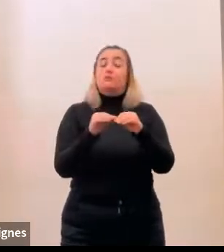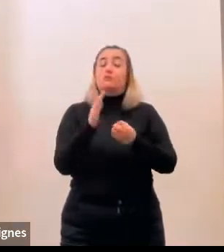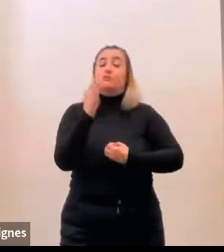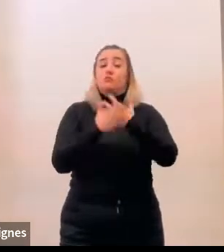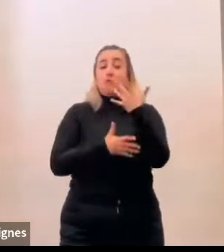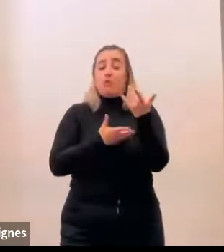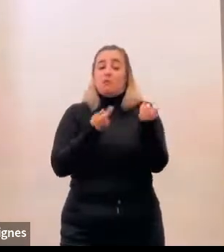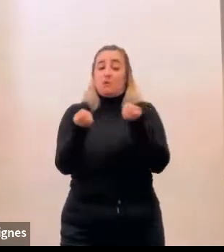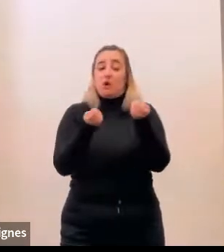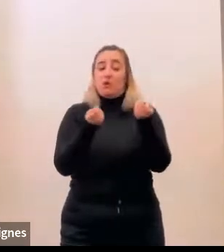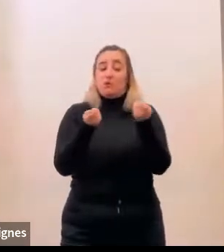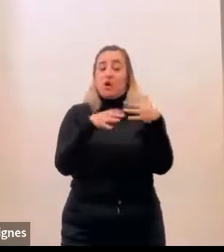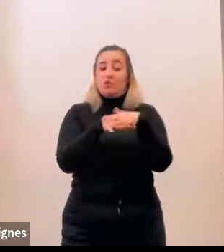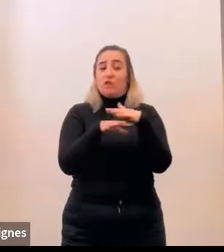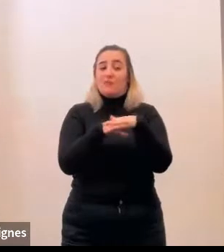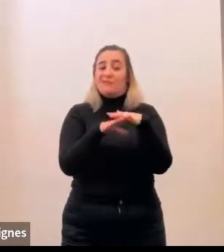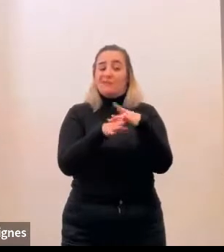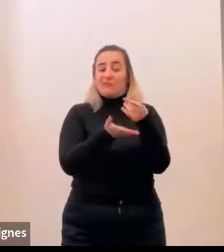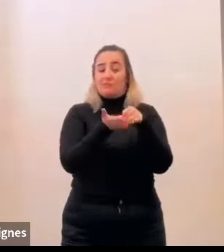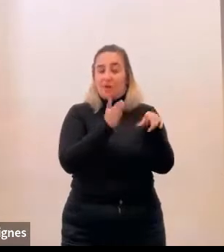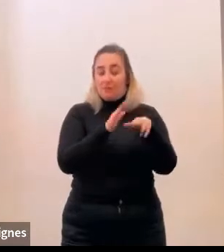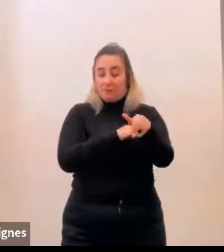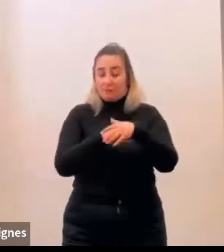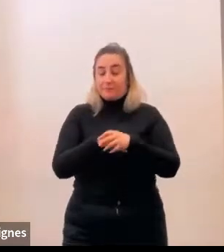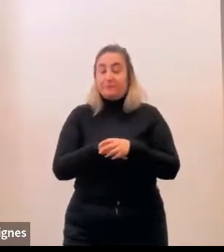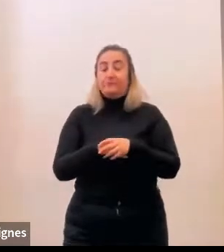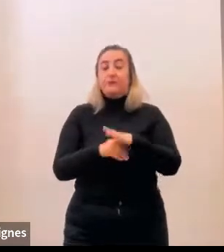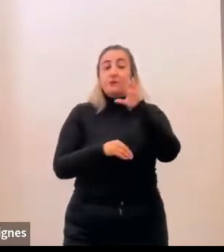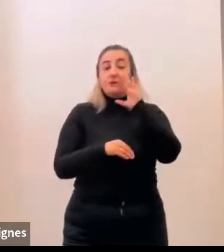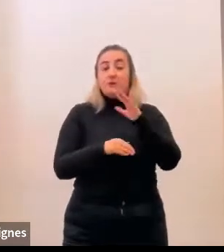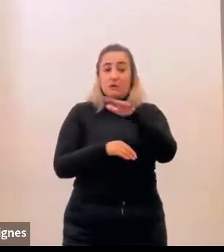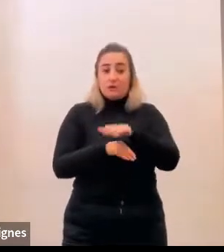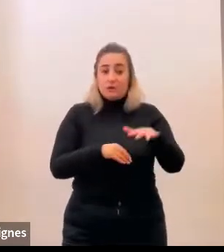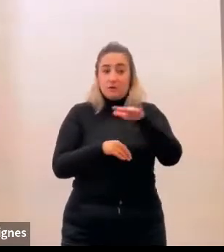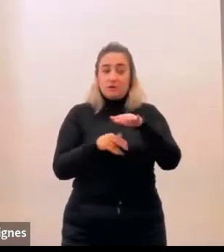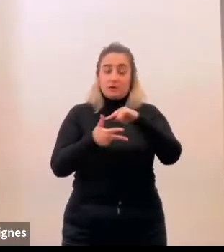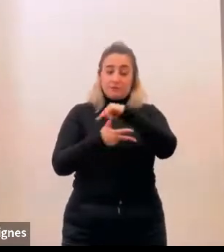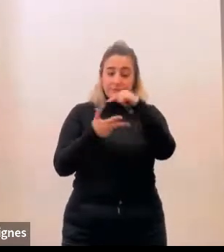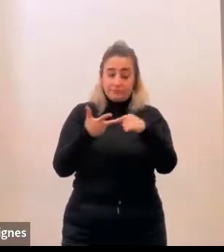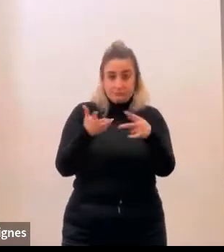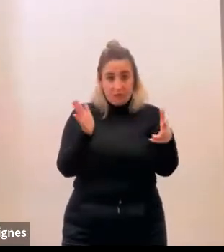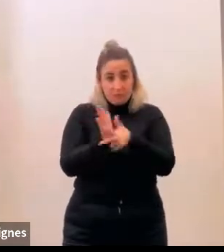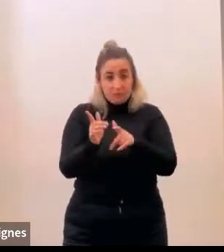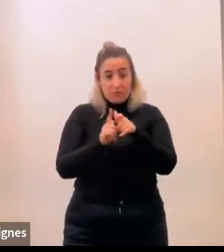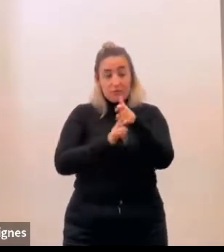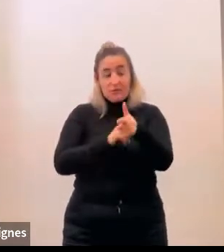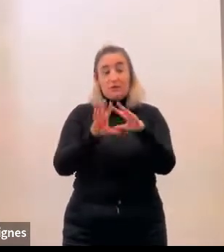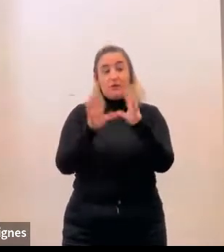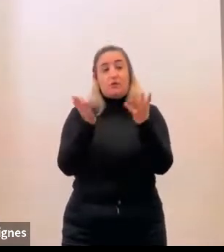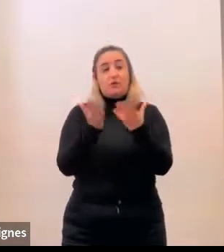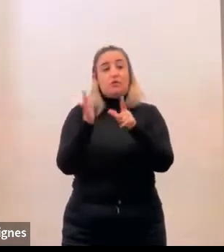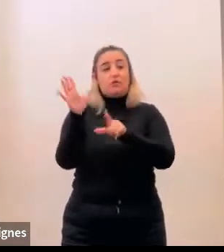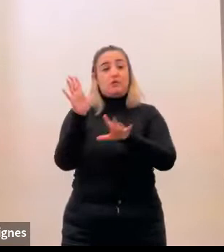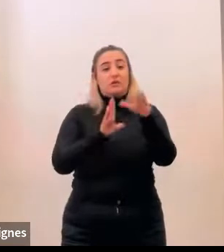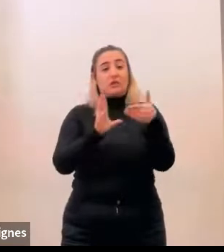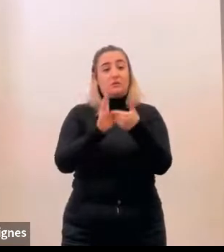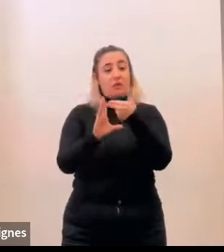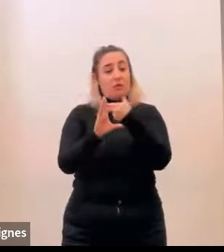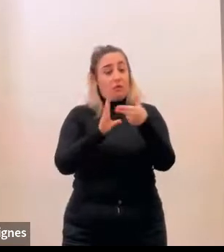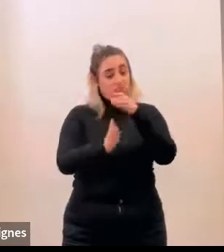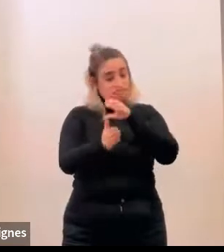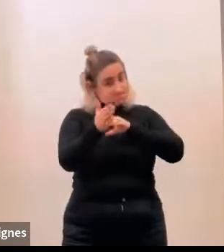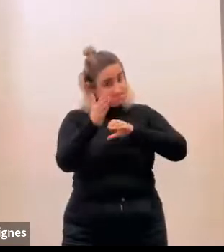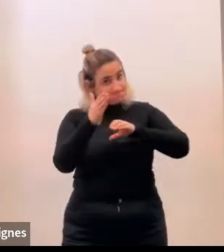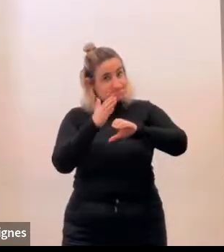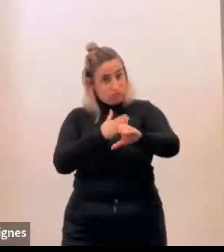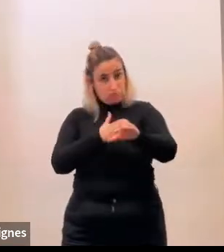de la cité. Il vous est demandé d'approuver et autoriser le versement d'une subvention de 75 000 euros à la